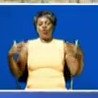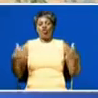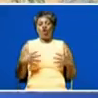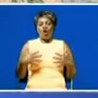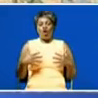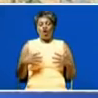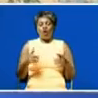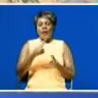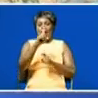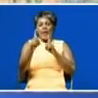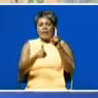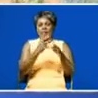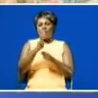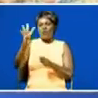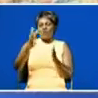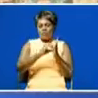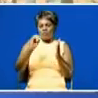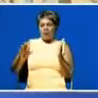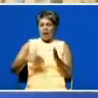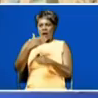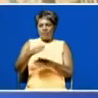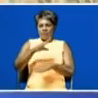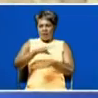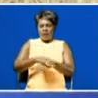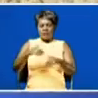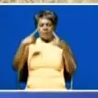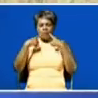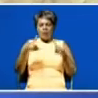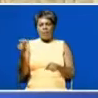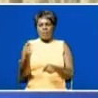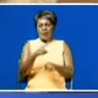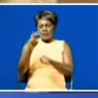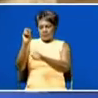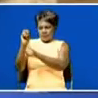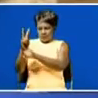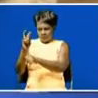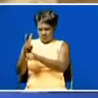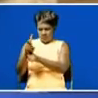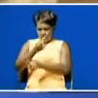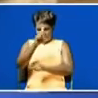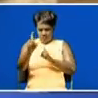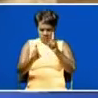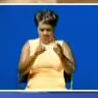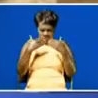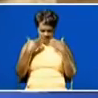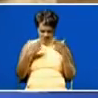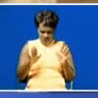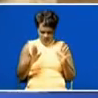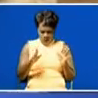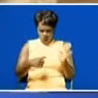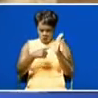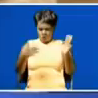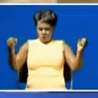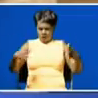mbali kwa matokeo ya mwanawe hata baada ya kupokea matokeo hayo mwezi Disemba. Mtihani umemalizika, wametuletea